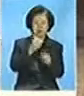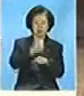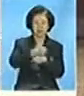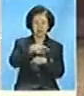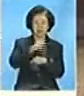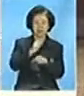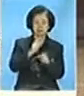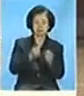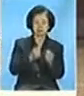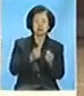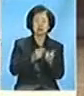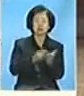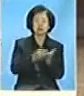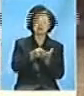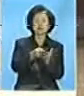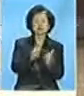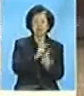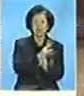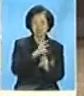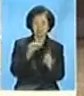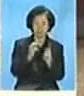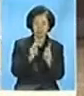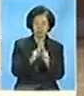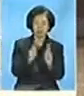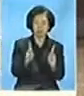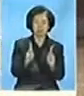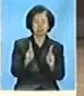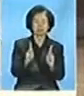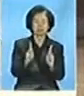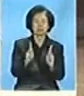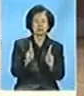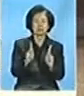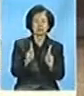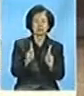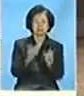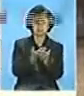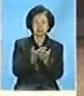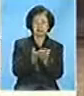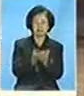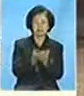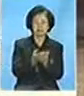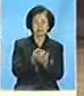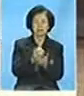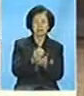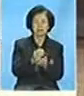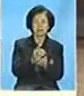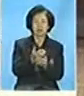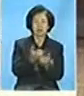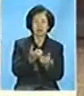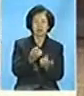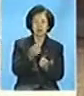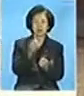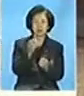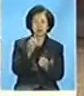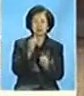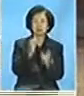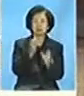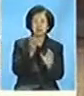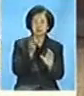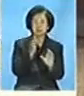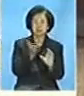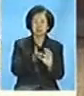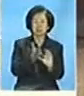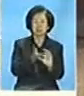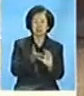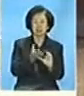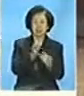าและคณะกรรมการคณะกรรมาธิการการเงินการคลังการธนาคารและสถาบันการ